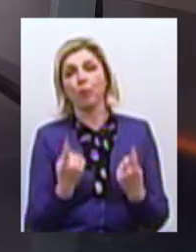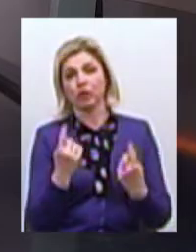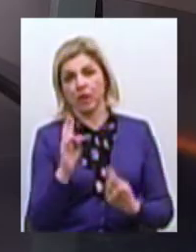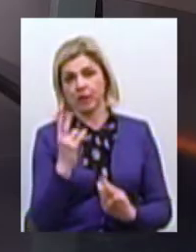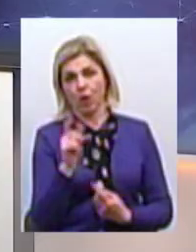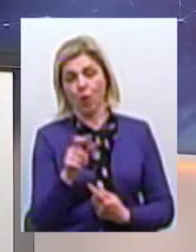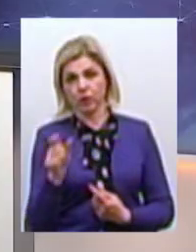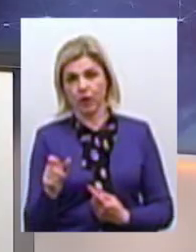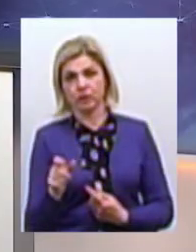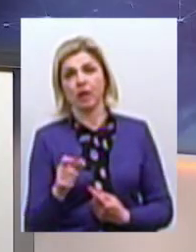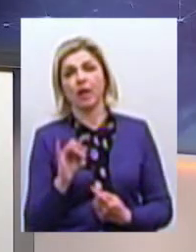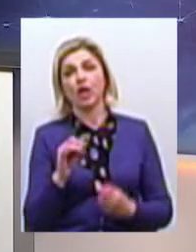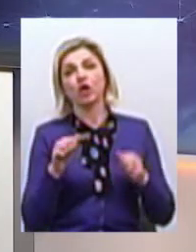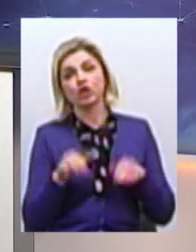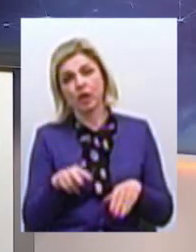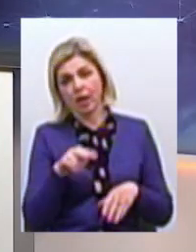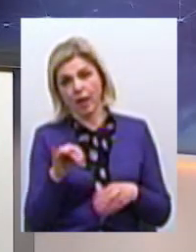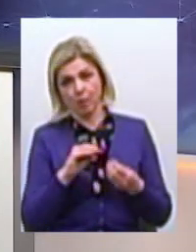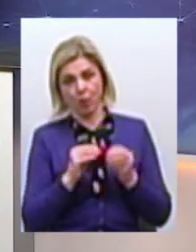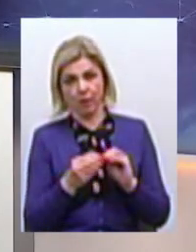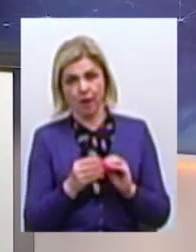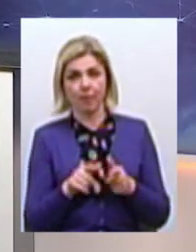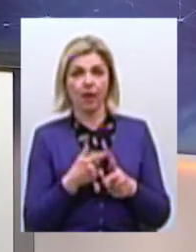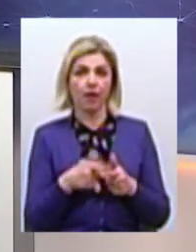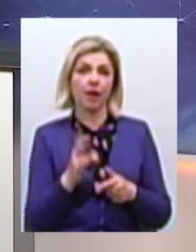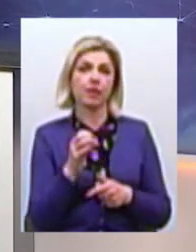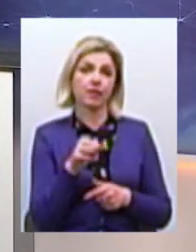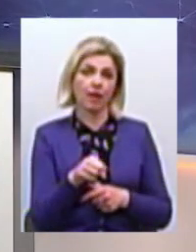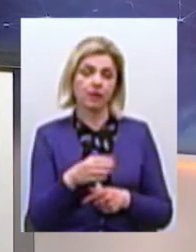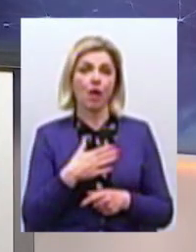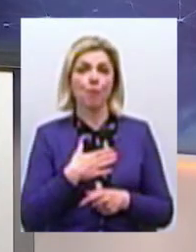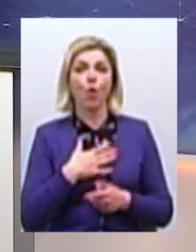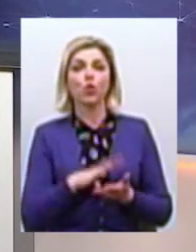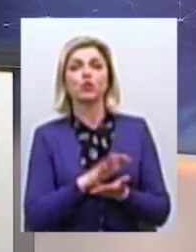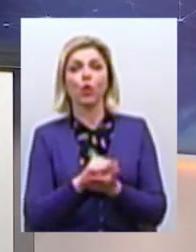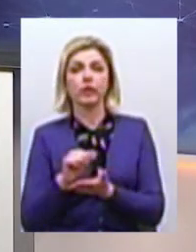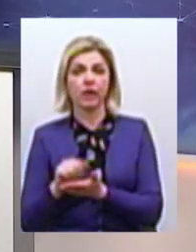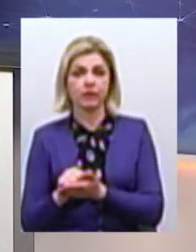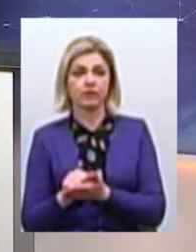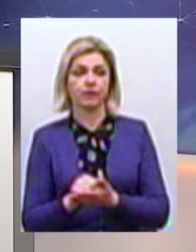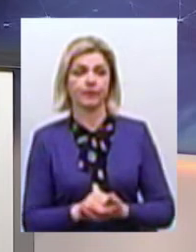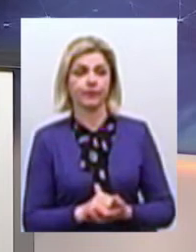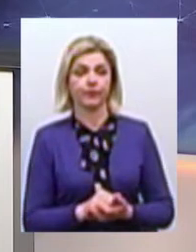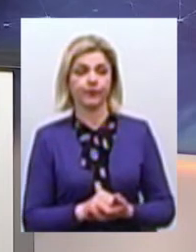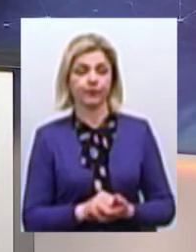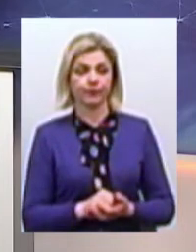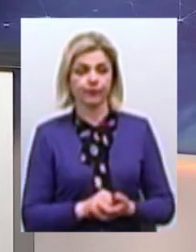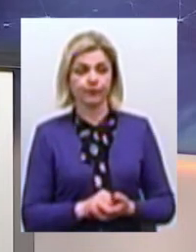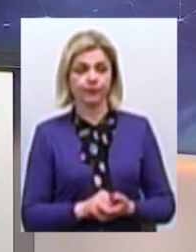до того, чи вирішується проблема, чи ні. Сьогодні мої колеги Анна Тарашевська та Олександр Попов, звичайно,